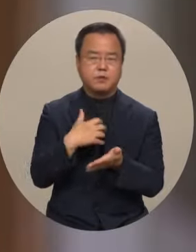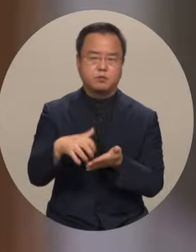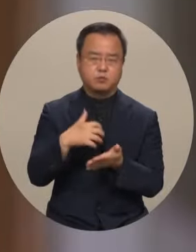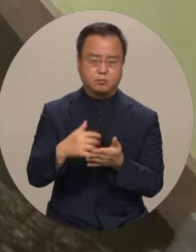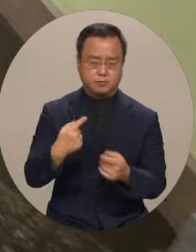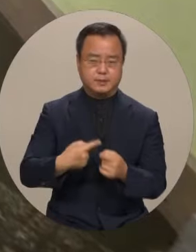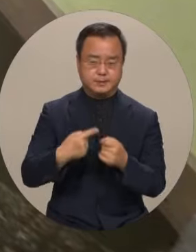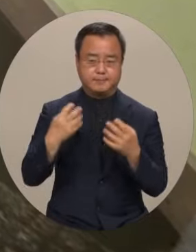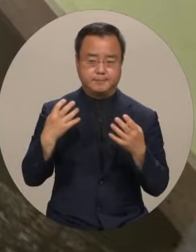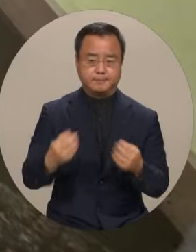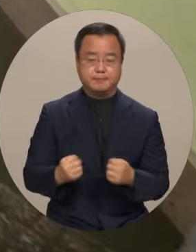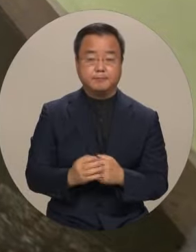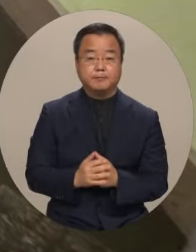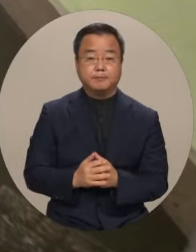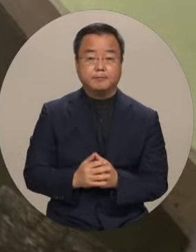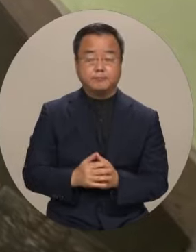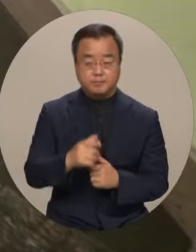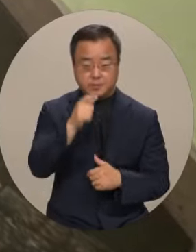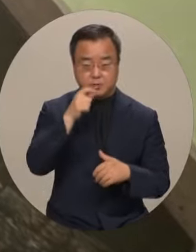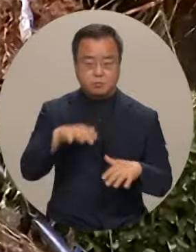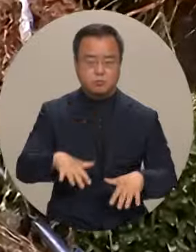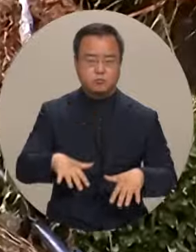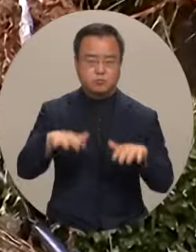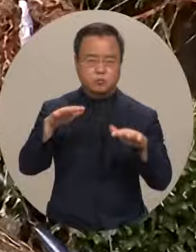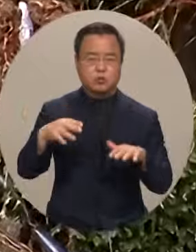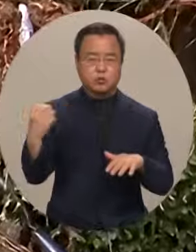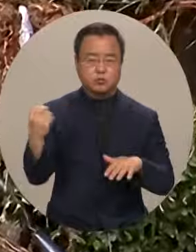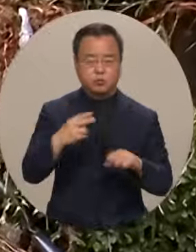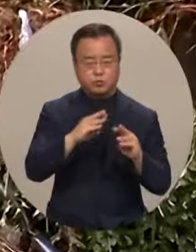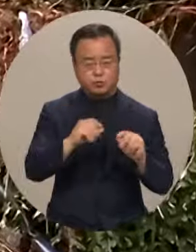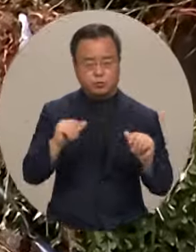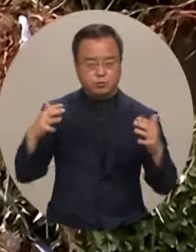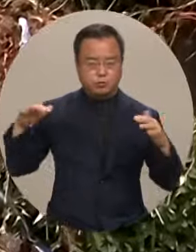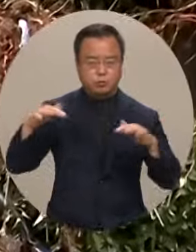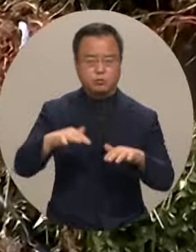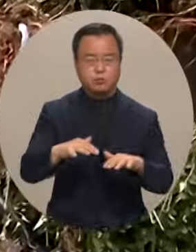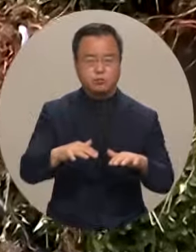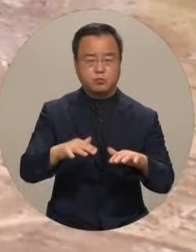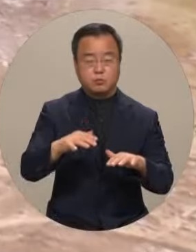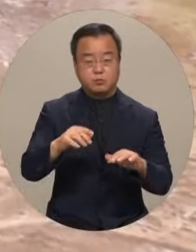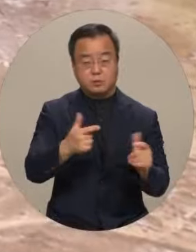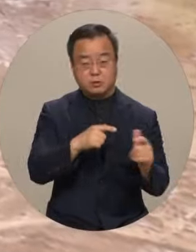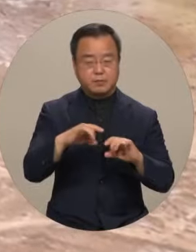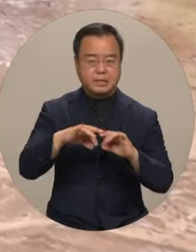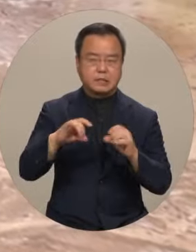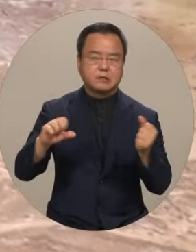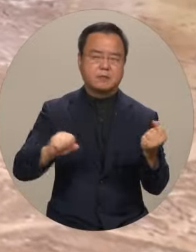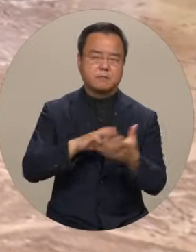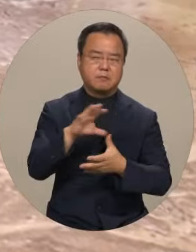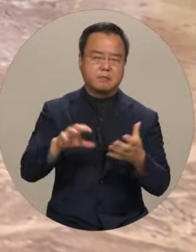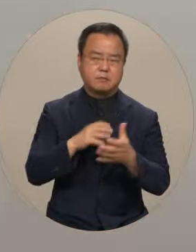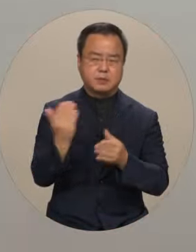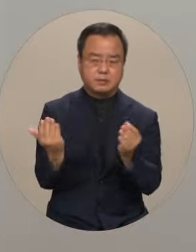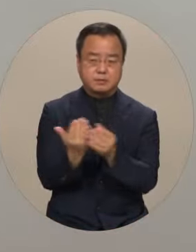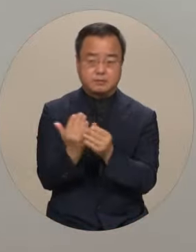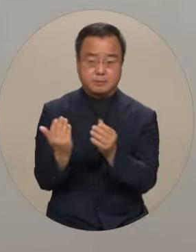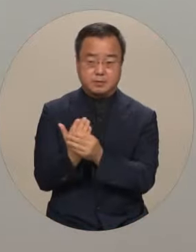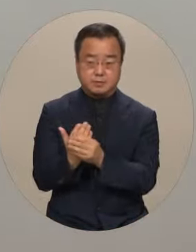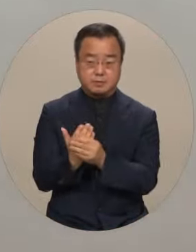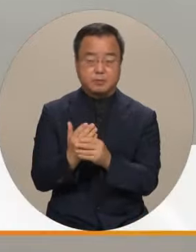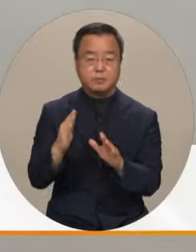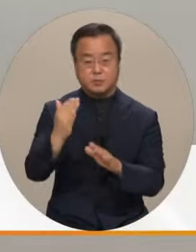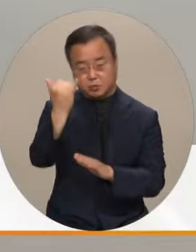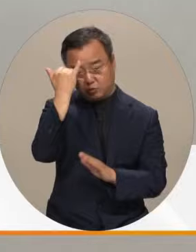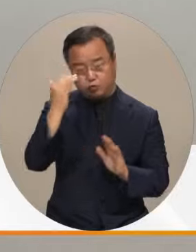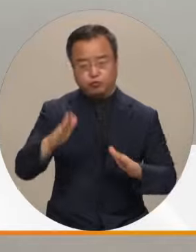컸습니다 또 누수를 입은 곳이 가장 많았고 토사 유출과 침수 파수 누전 등의 피해가 달았습니다 충남